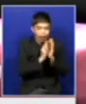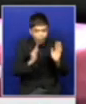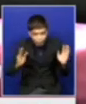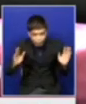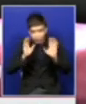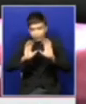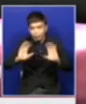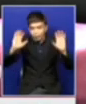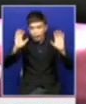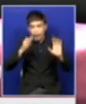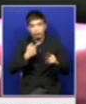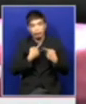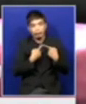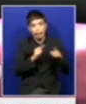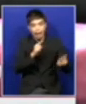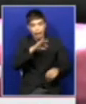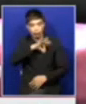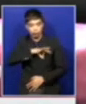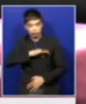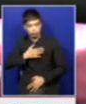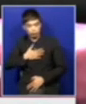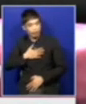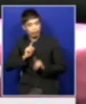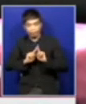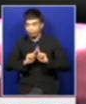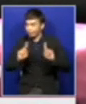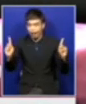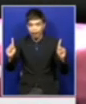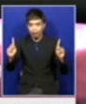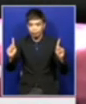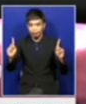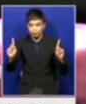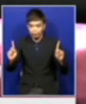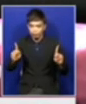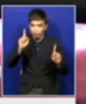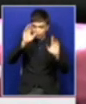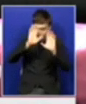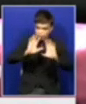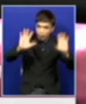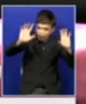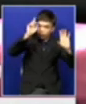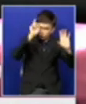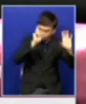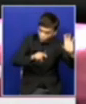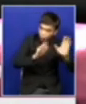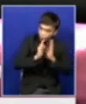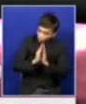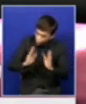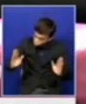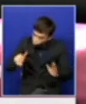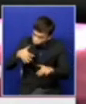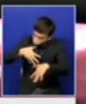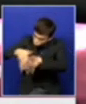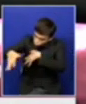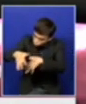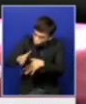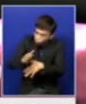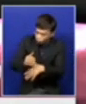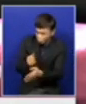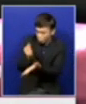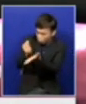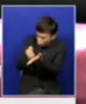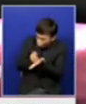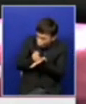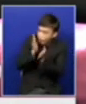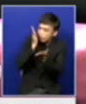เห็นต่างนะคะตรงนี้รัฐบาลควรต้องเป็นฝ่ายขอบคุณประชาชนที่ยอมหยุดงานยอม